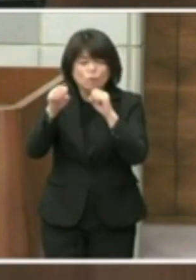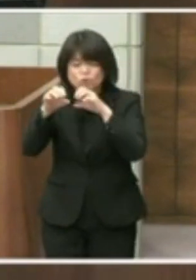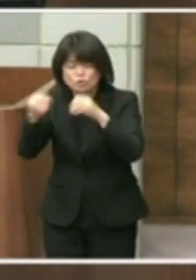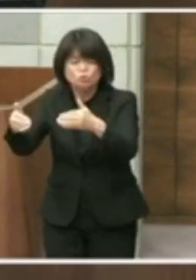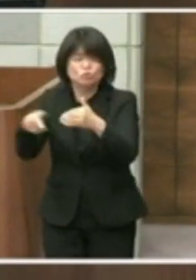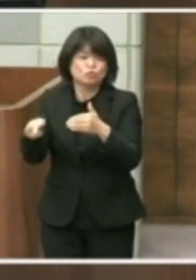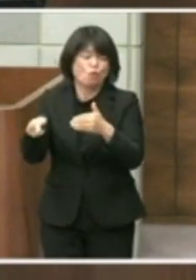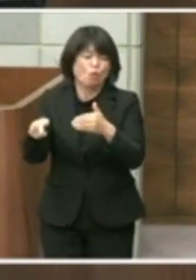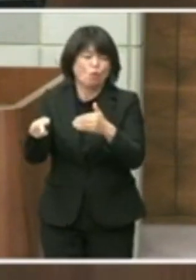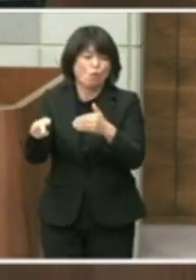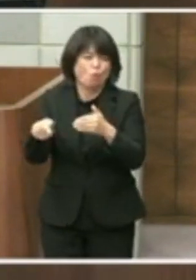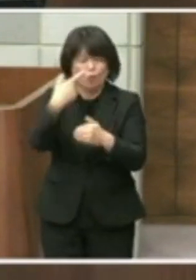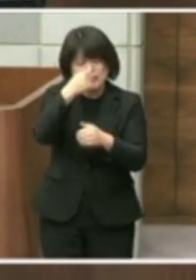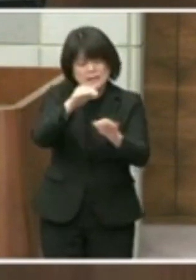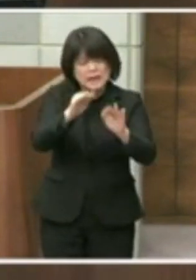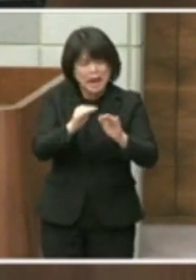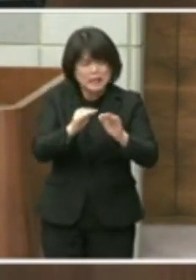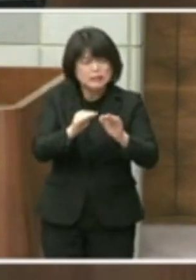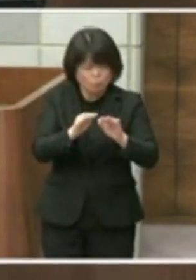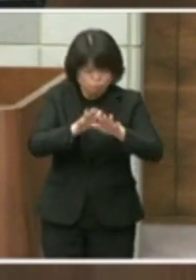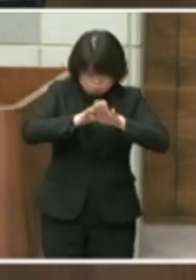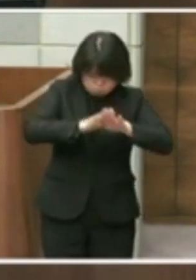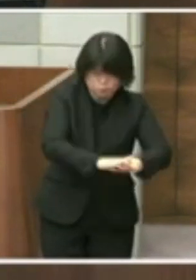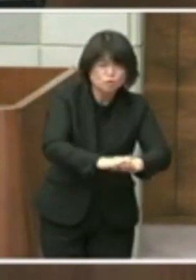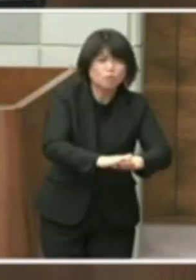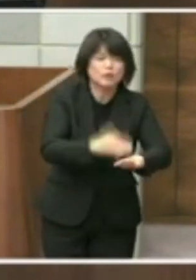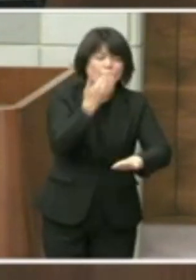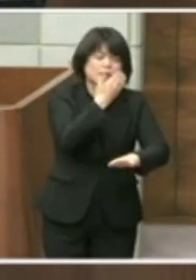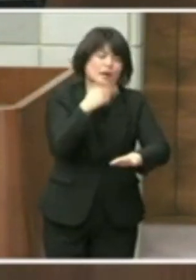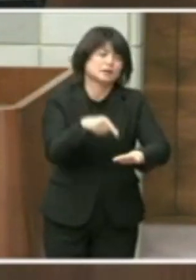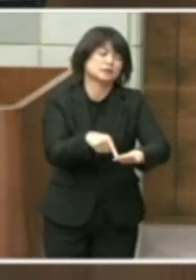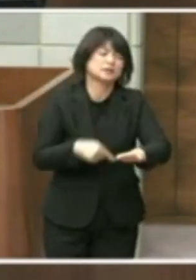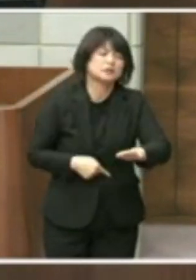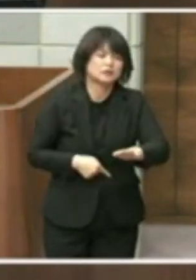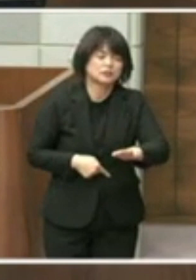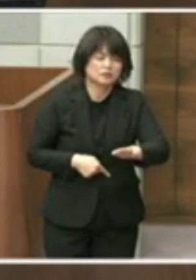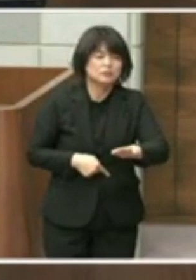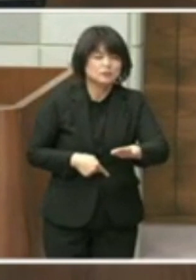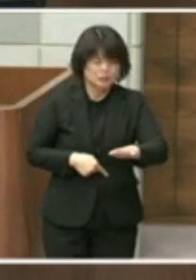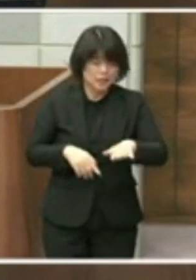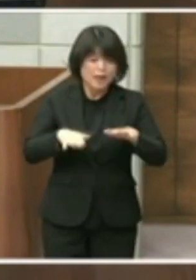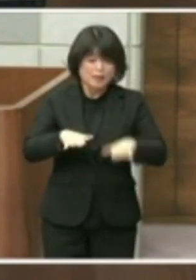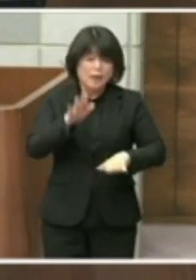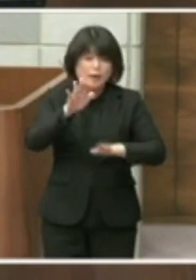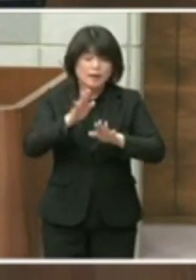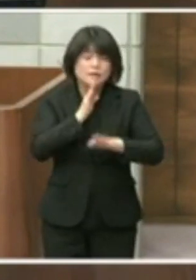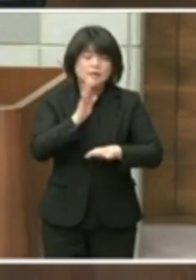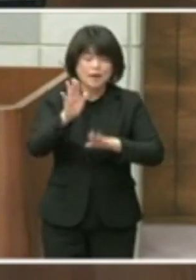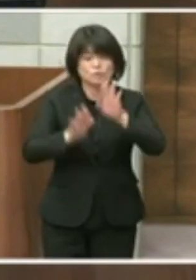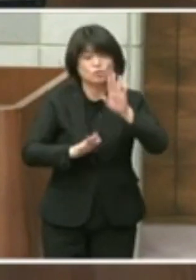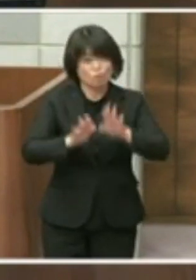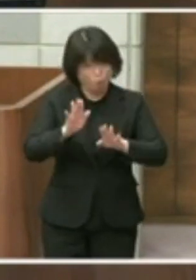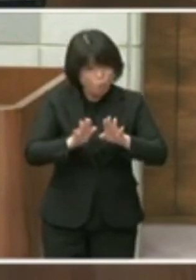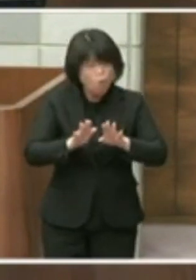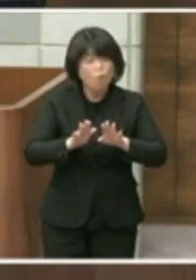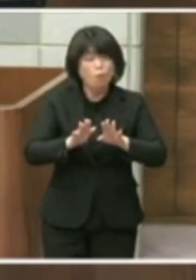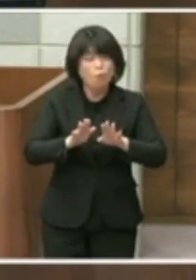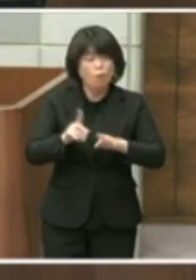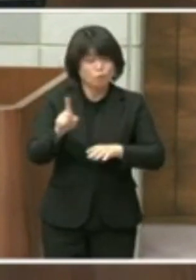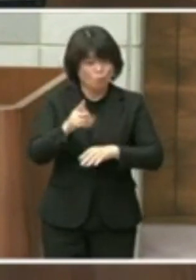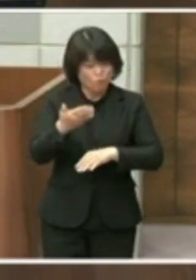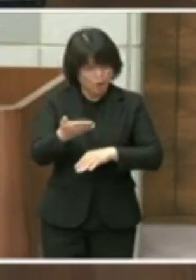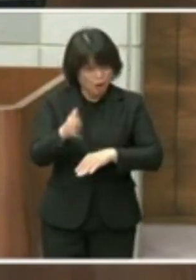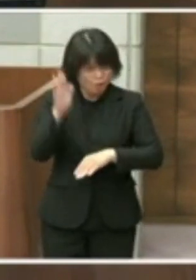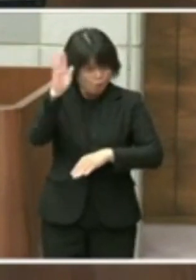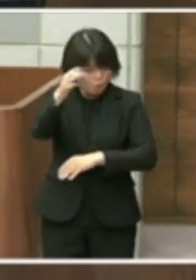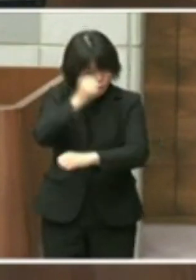封じ込めを積極的に行うべきと考えます。そこで現状について市の認識と今後の